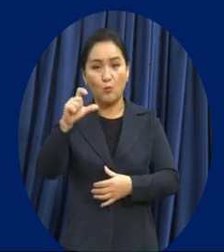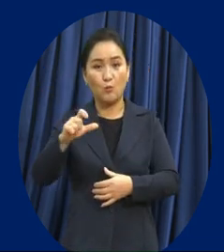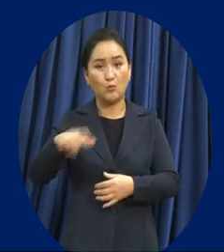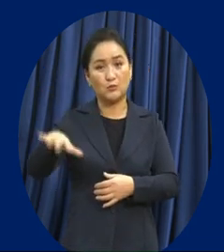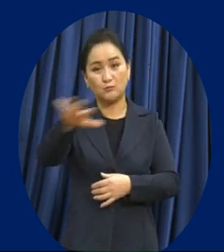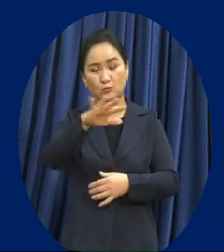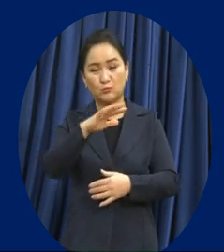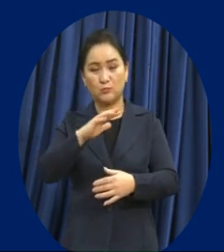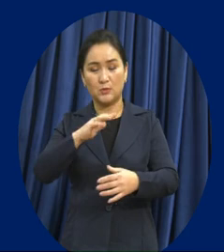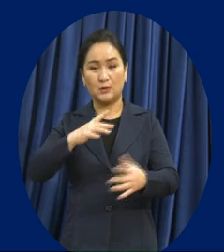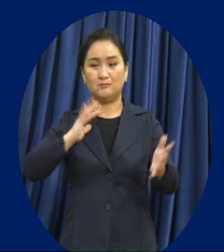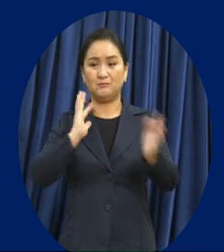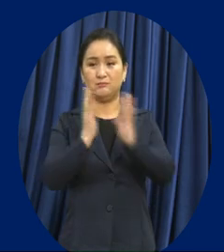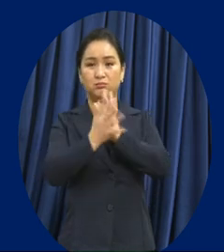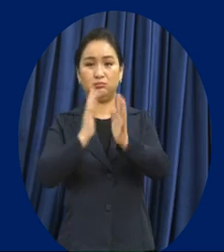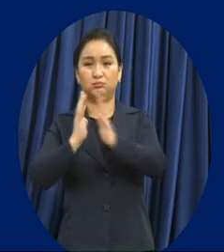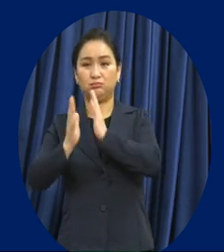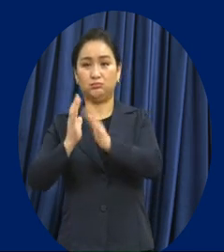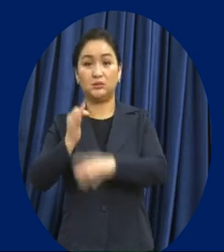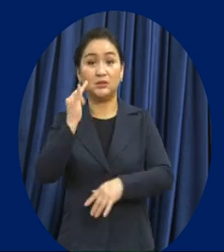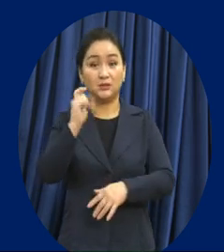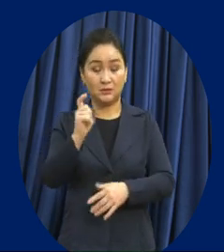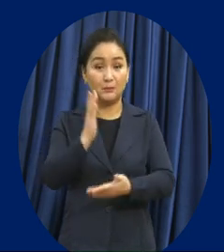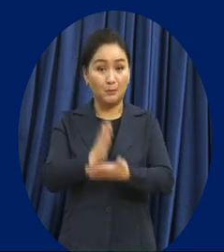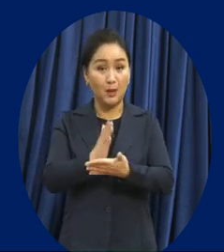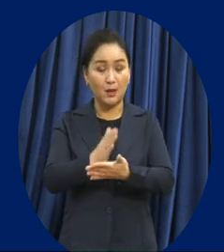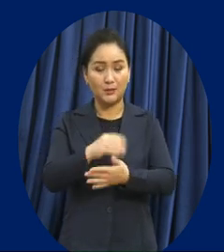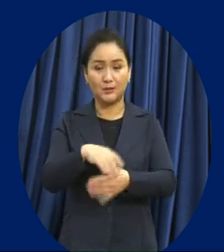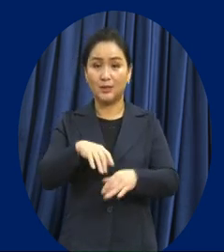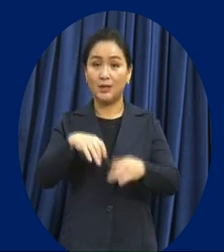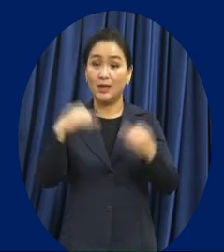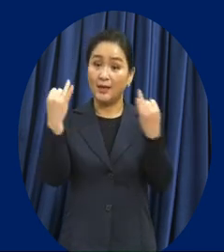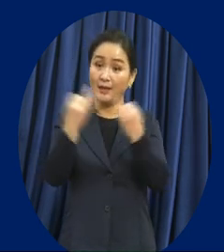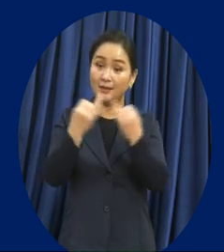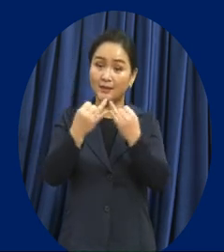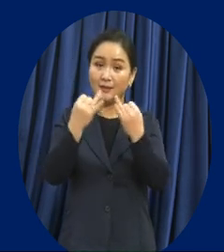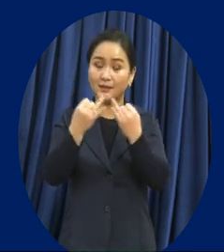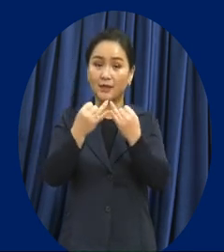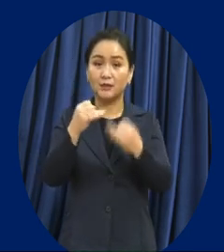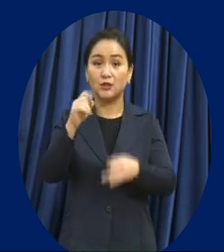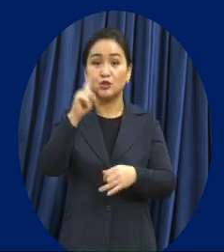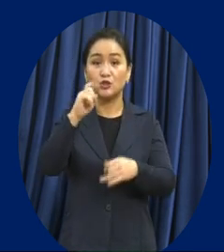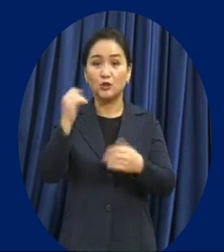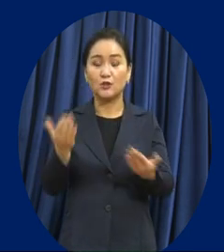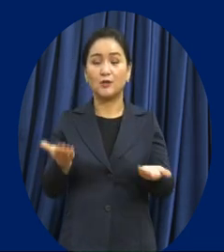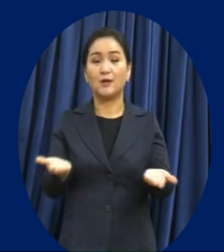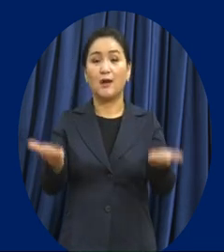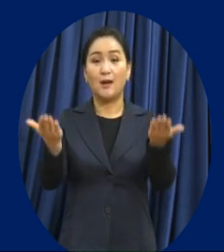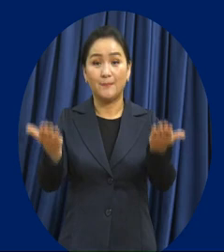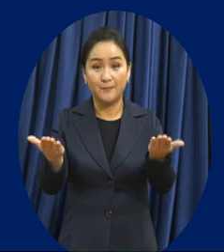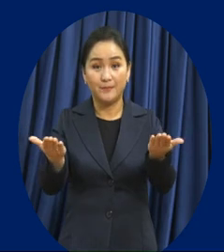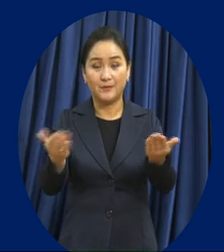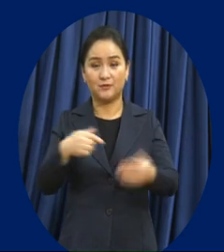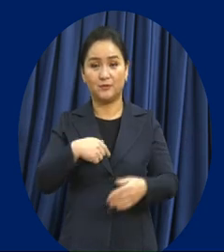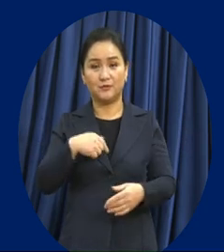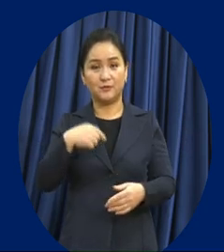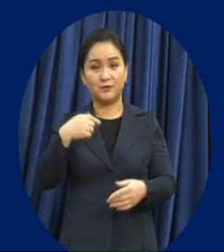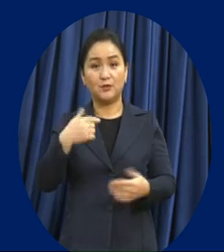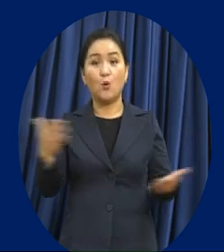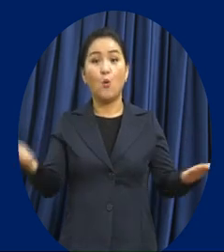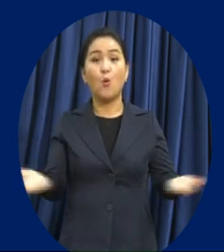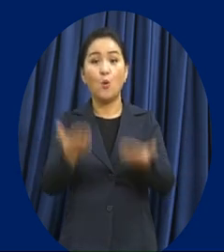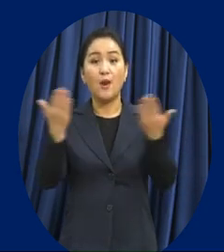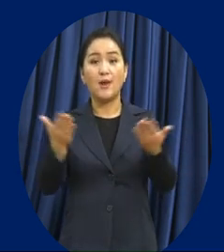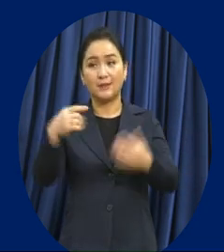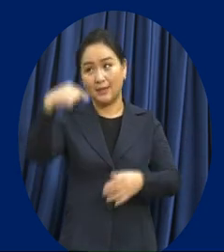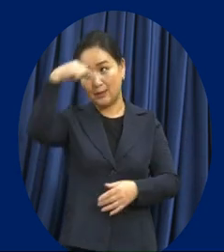хөдөлгөөн гадуур их болж байгаа. Тэгэхээр бид нар цахимаар золгоё гэсэн одоо ийм уриалгыг бол эрүүл мэндийн яамнаас гаргаж та бүхний